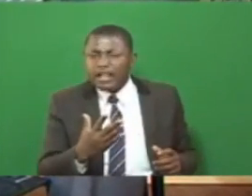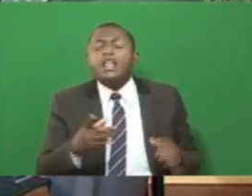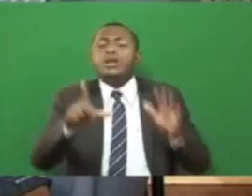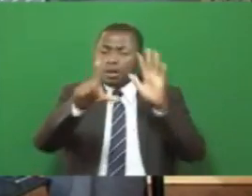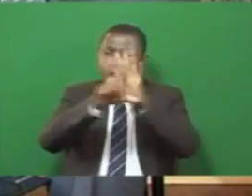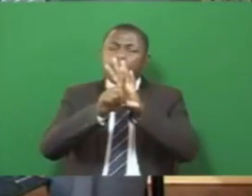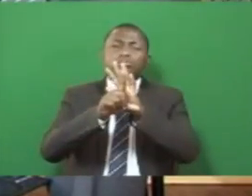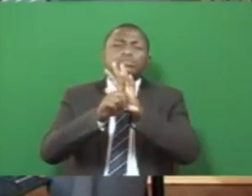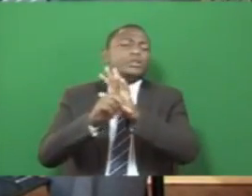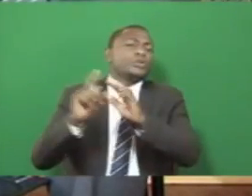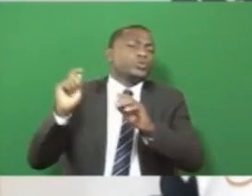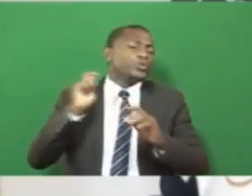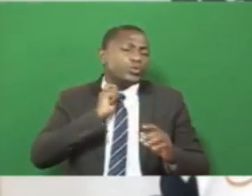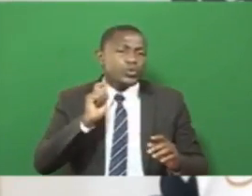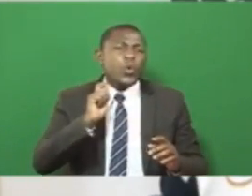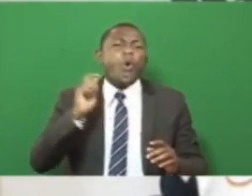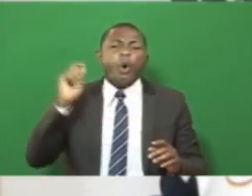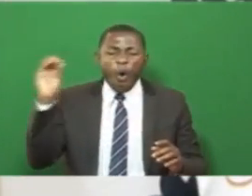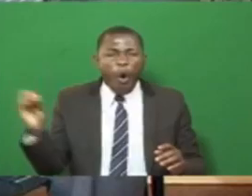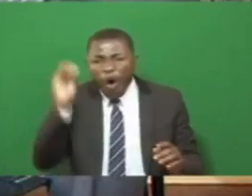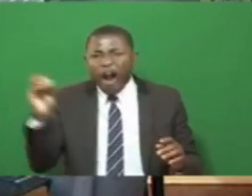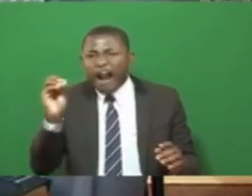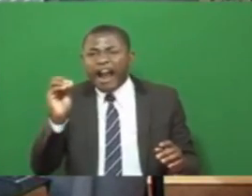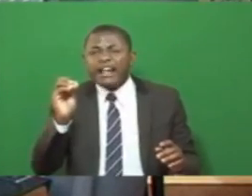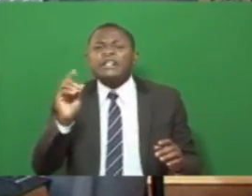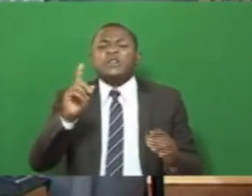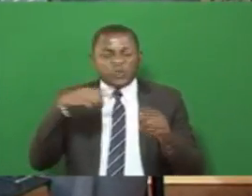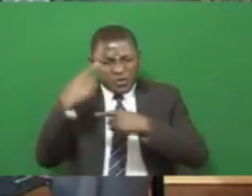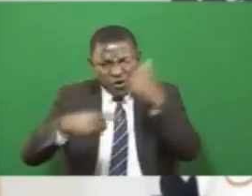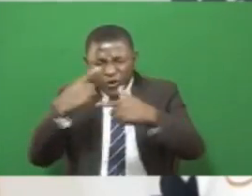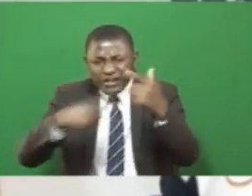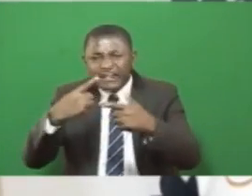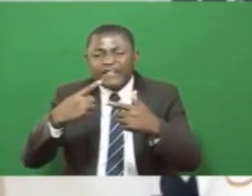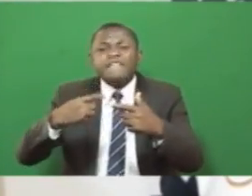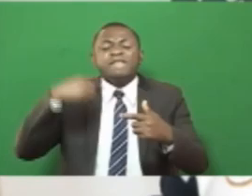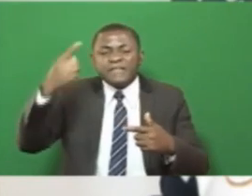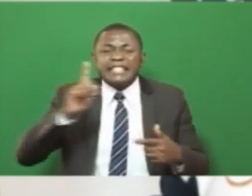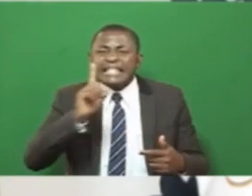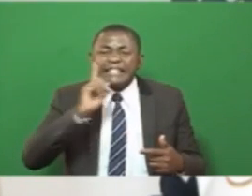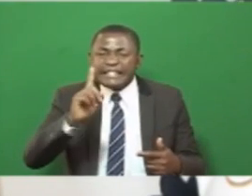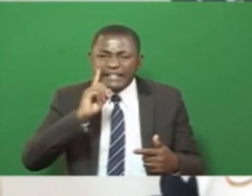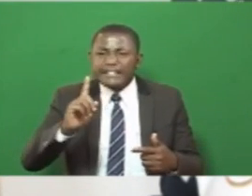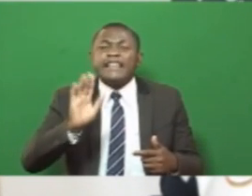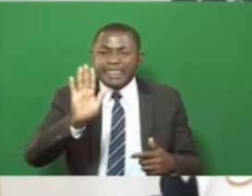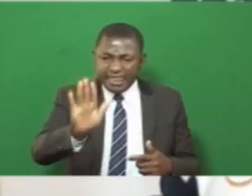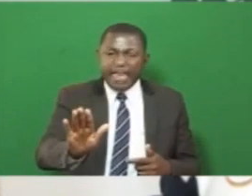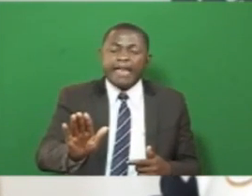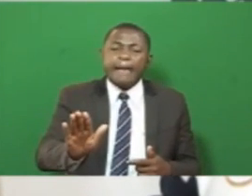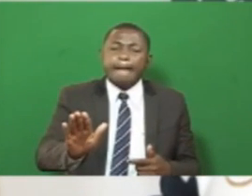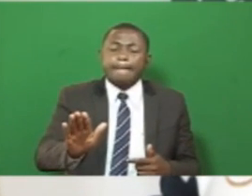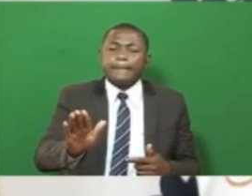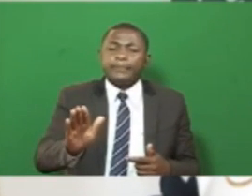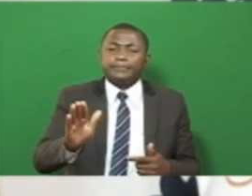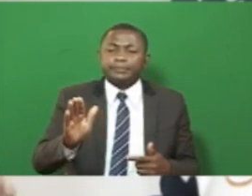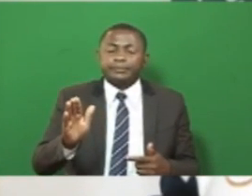uri original. Uri original kudenga. Ende uri permanent. Alright. Pano pasika.